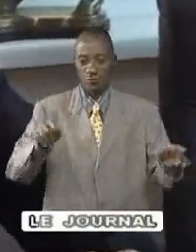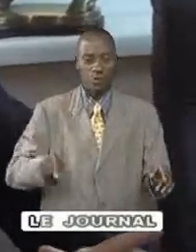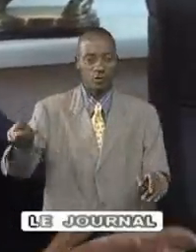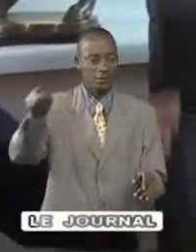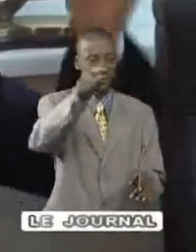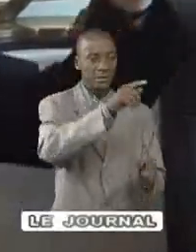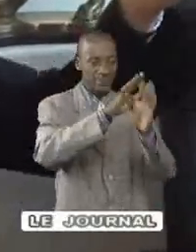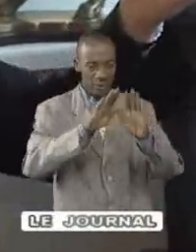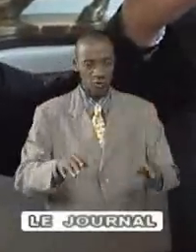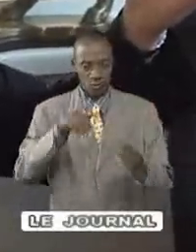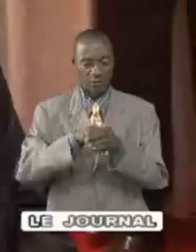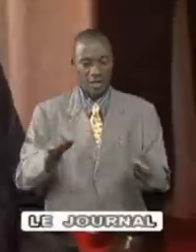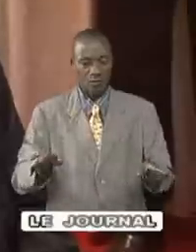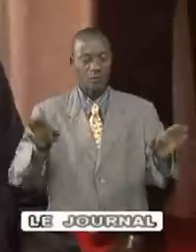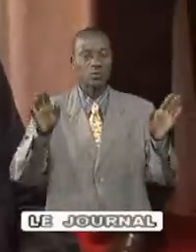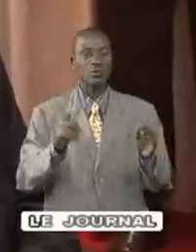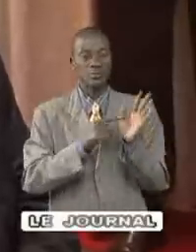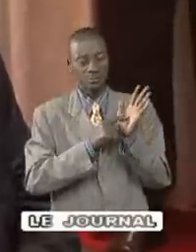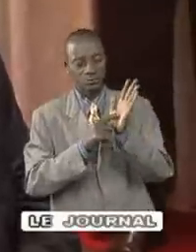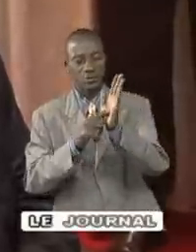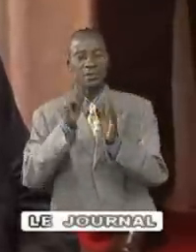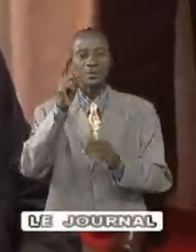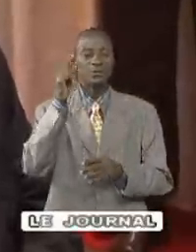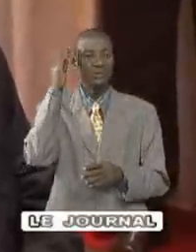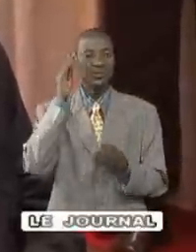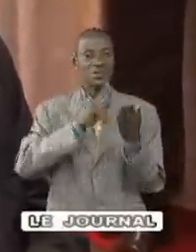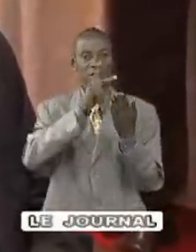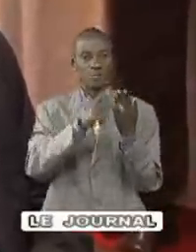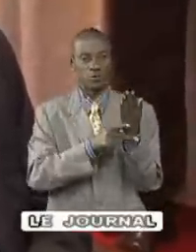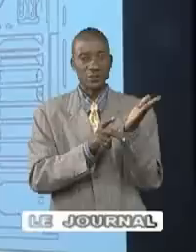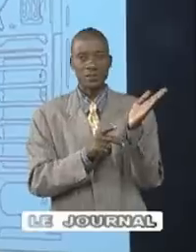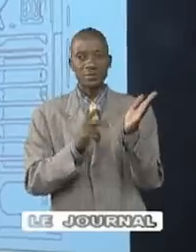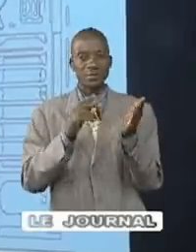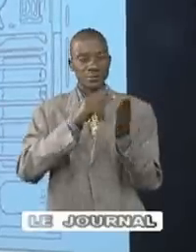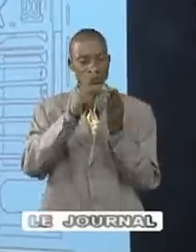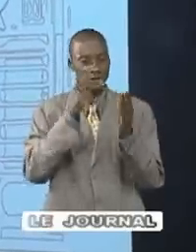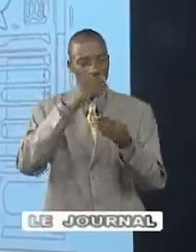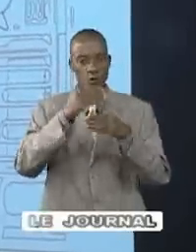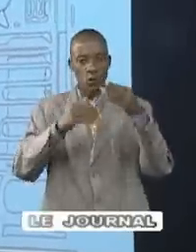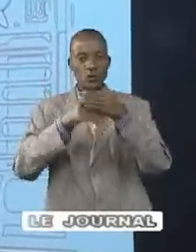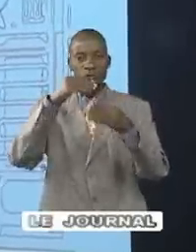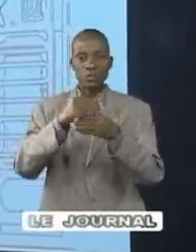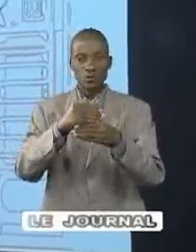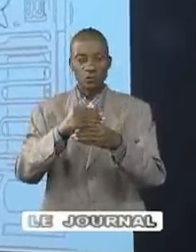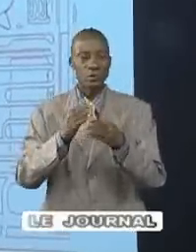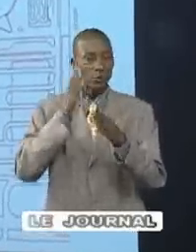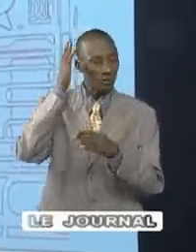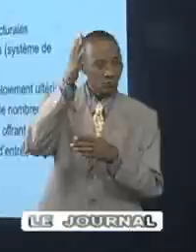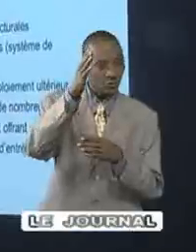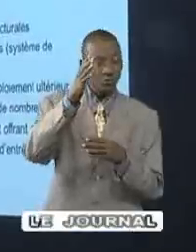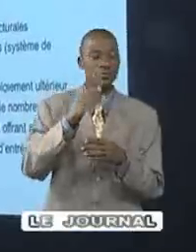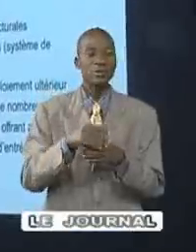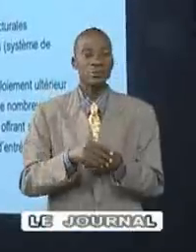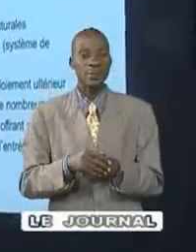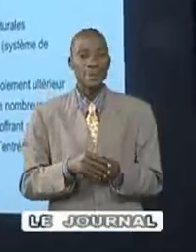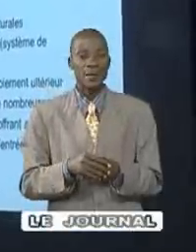directeur général a présenté au Premier ministre Matata Ponyo le projet intermédiaire de construction. La future aérogare aura la